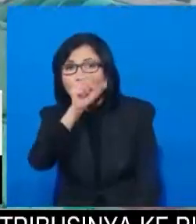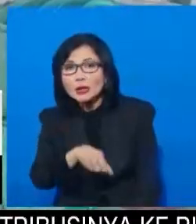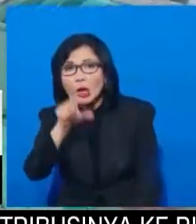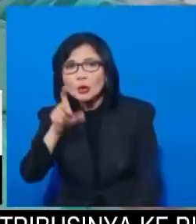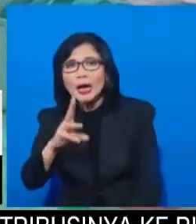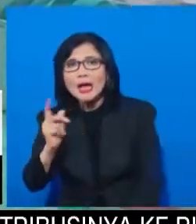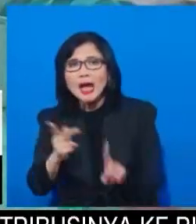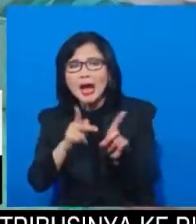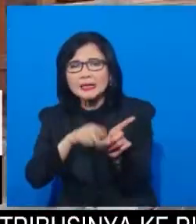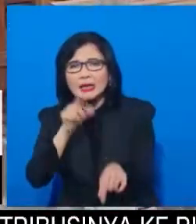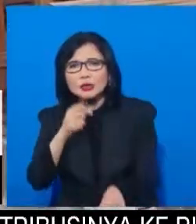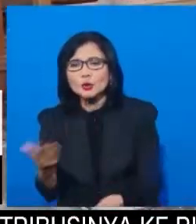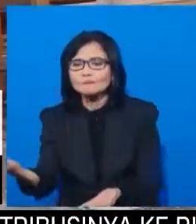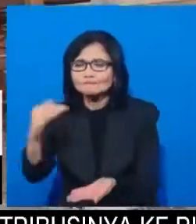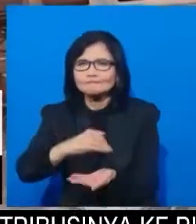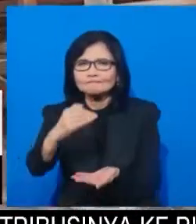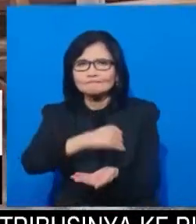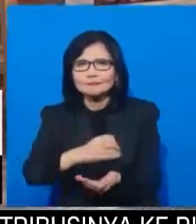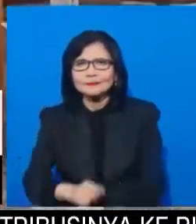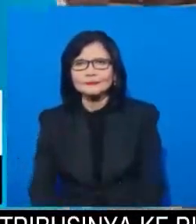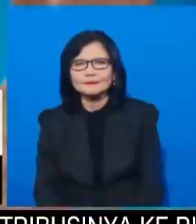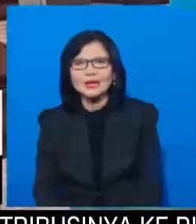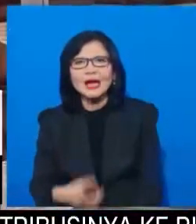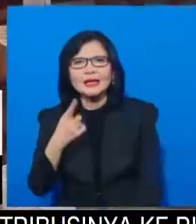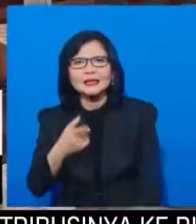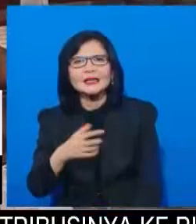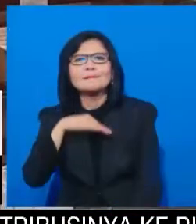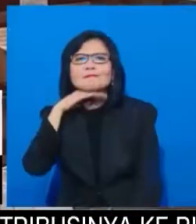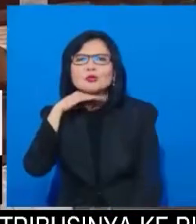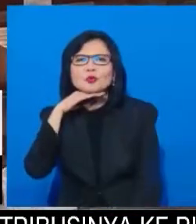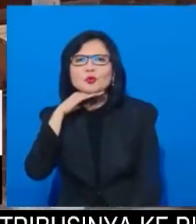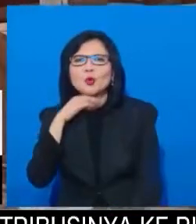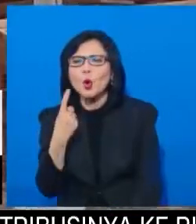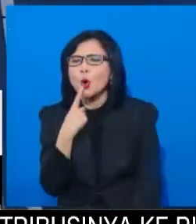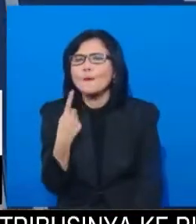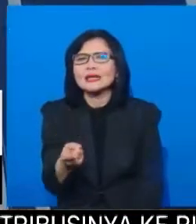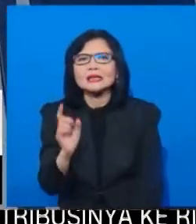sementara ditampung di SKB Biren sambil menunggu perintah lebih